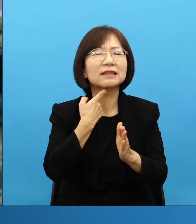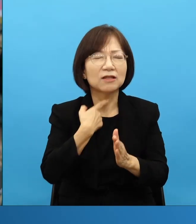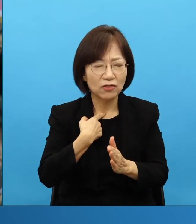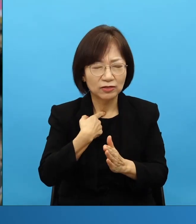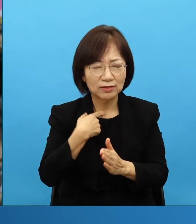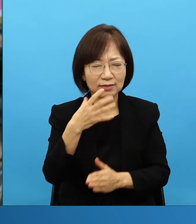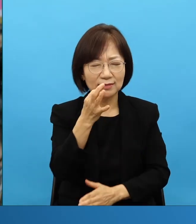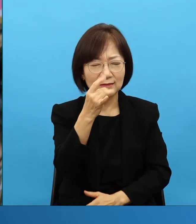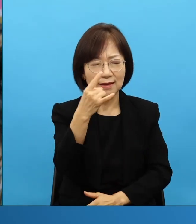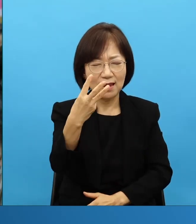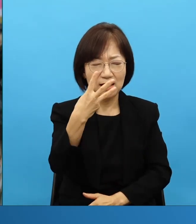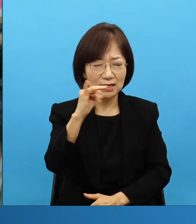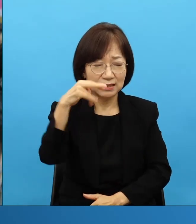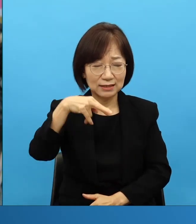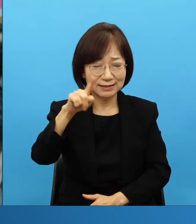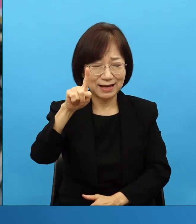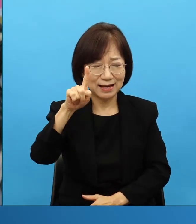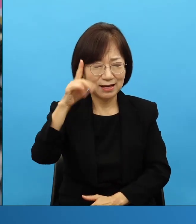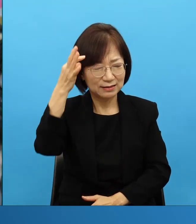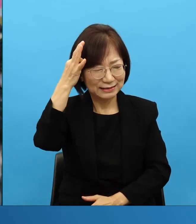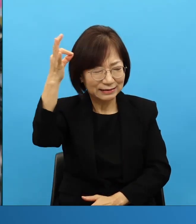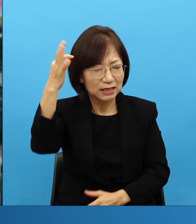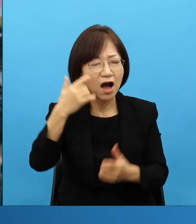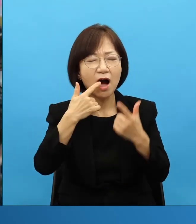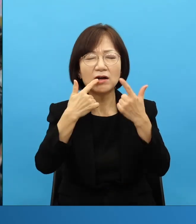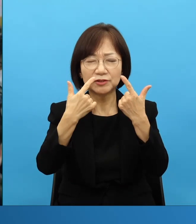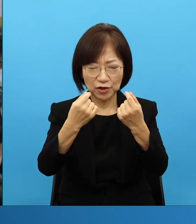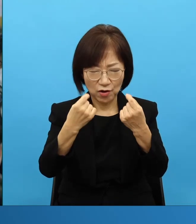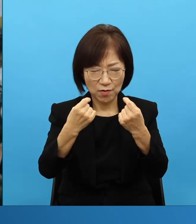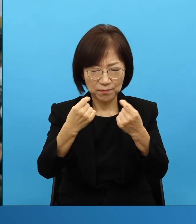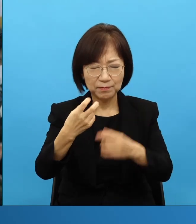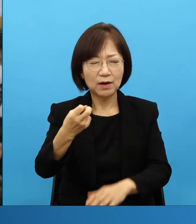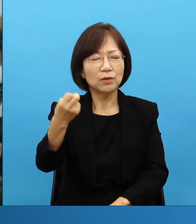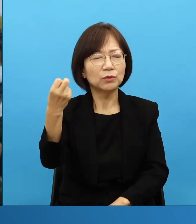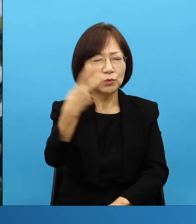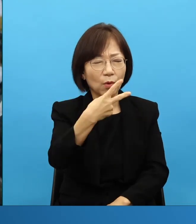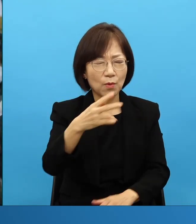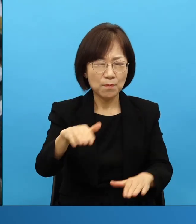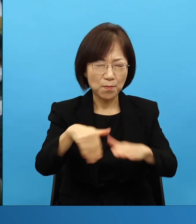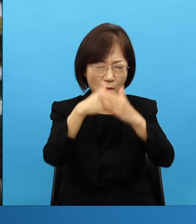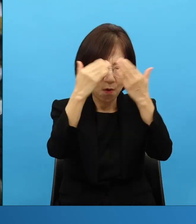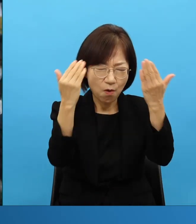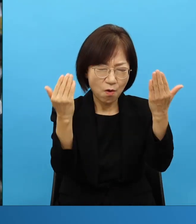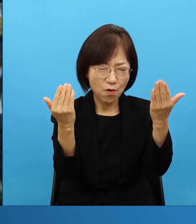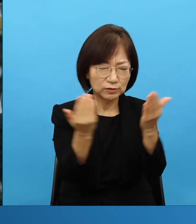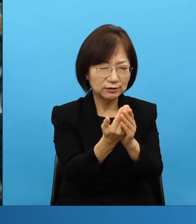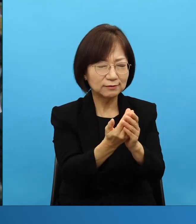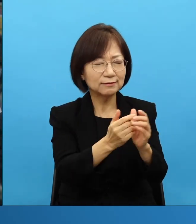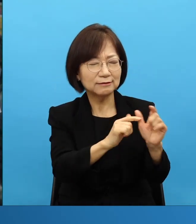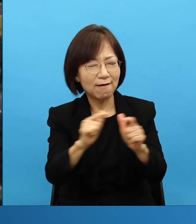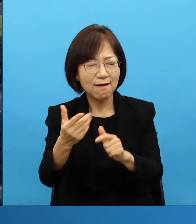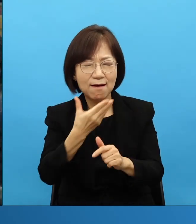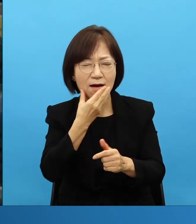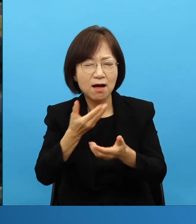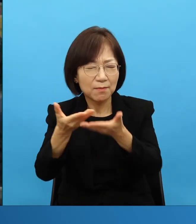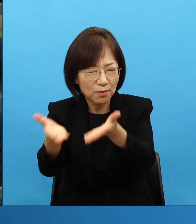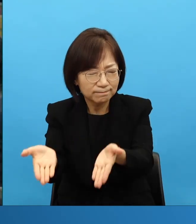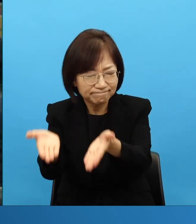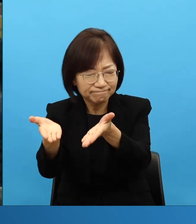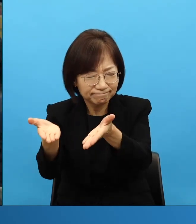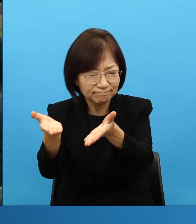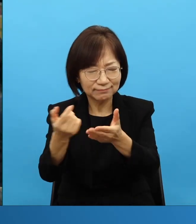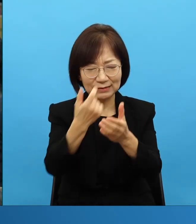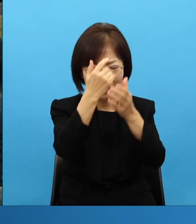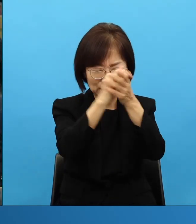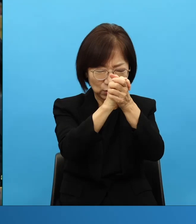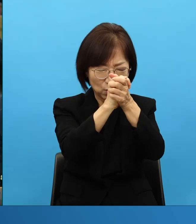portion of spirit. 모든 것을 양보하며 단을 쌓았던 아브라함처럼 우리의 발걸음이